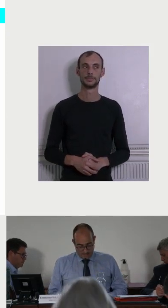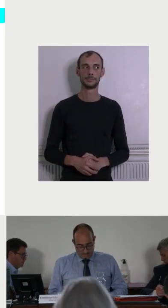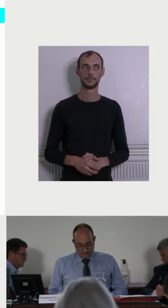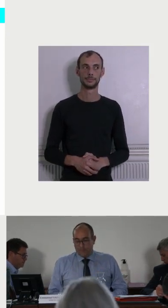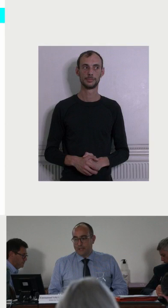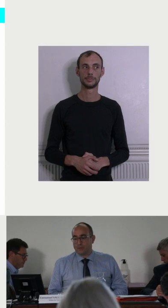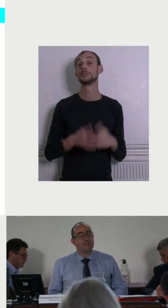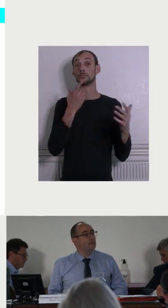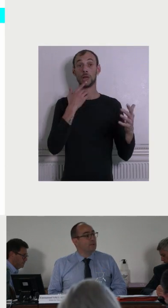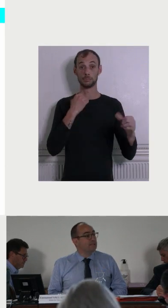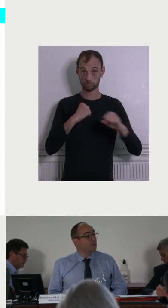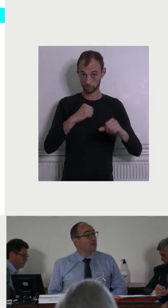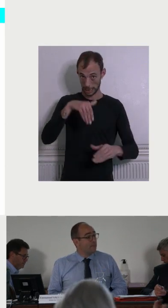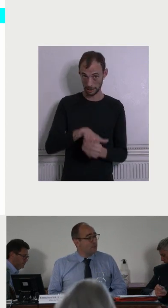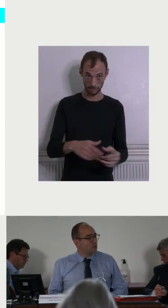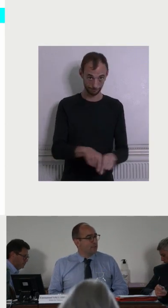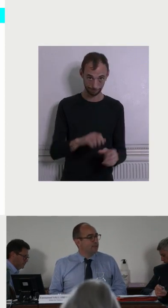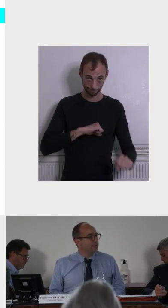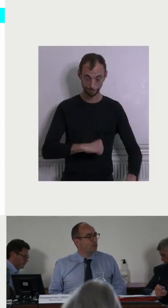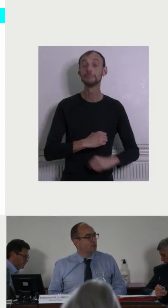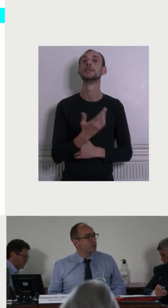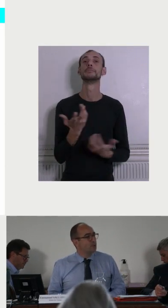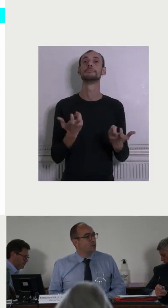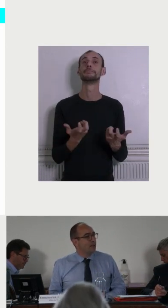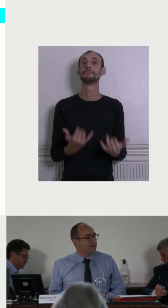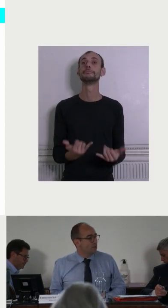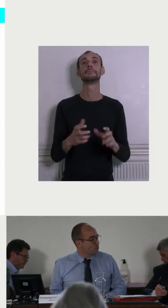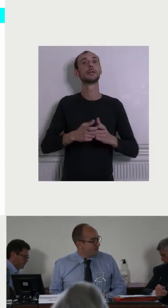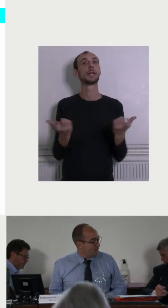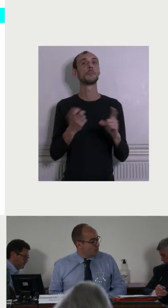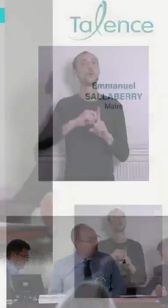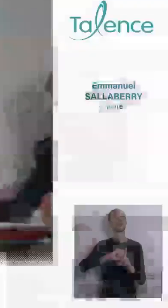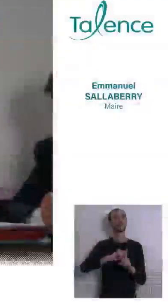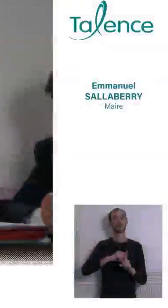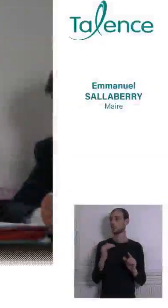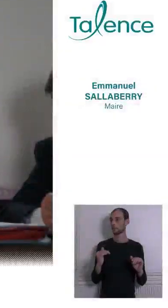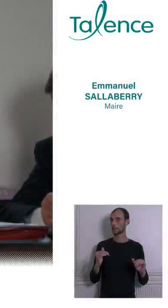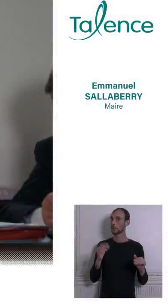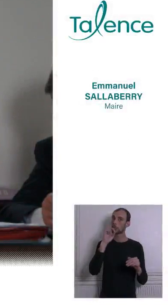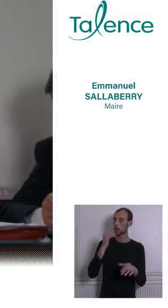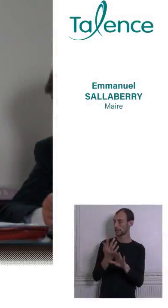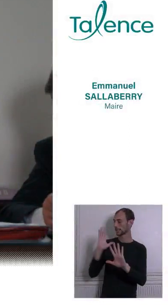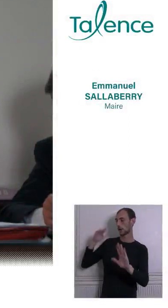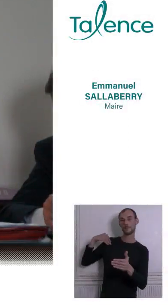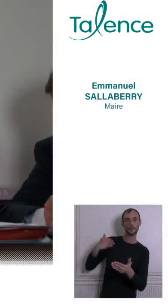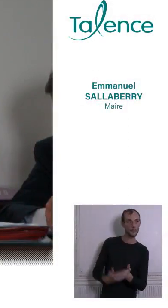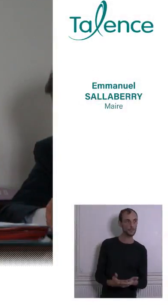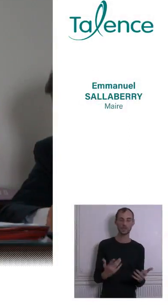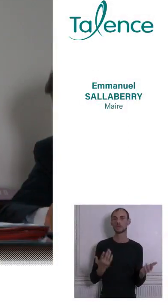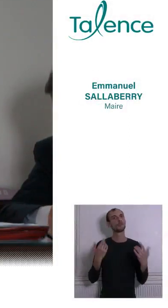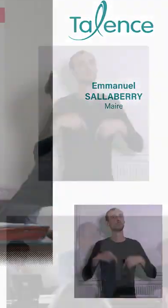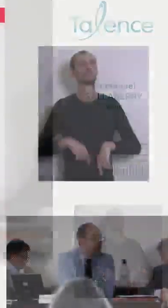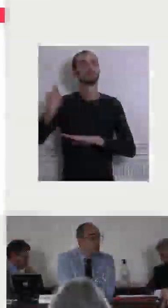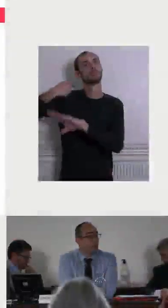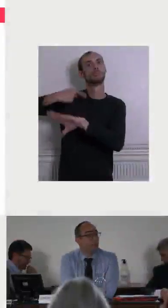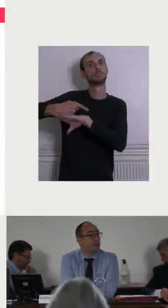Par ailleurs, elles s'interrompront en même temps, ce qui n'était pas le cas jusqu'à présent, en même temps que les bâtiments publics, c'est-à-dire fin de l'éclairage. Donc on aura, c'est aussi